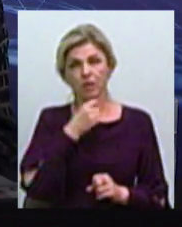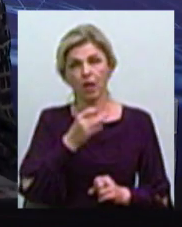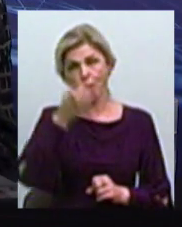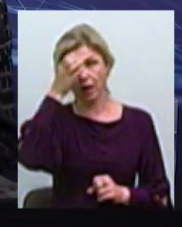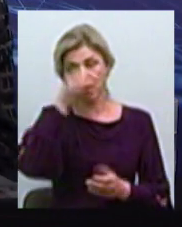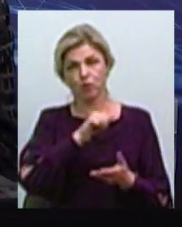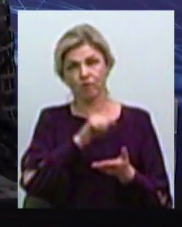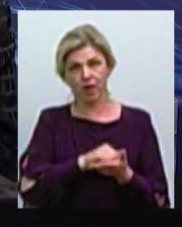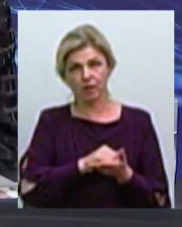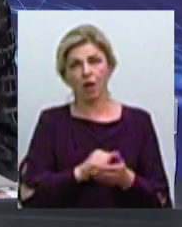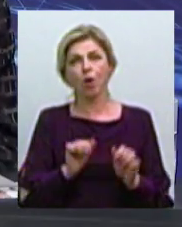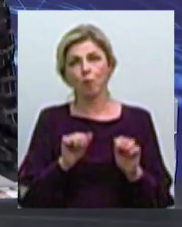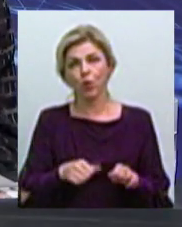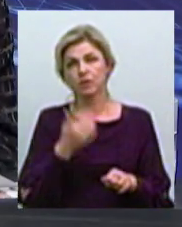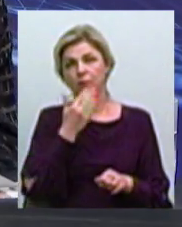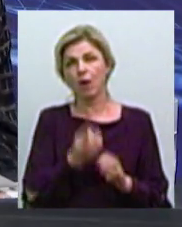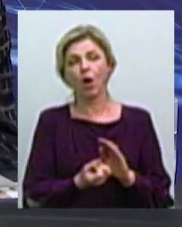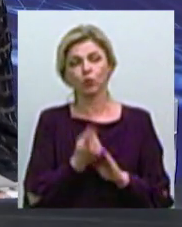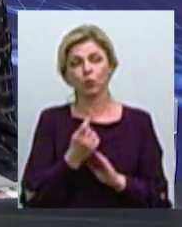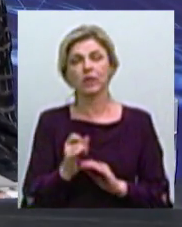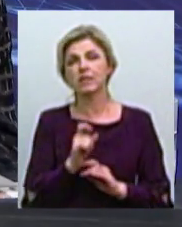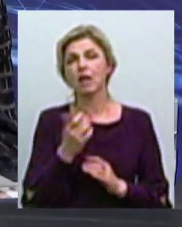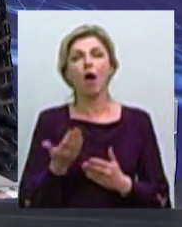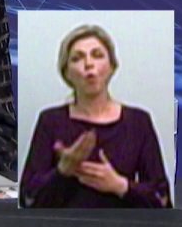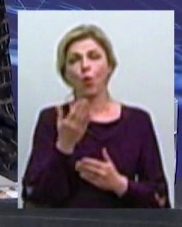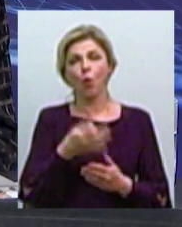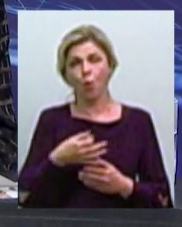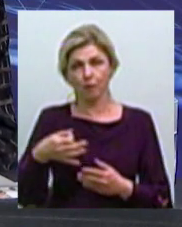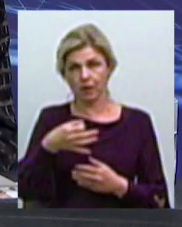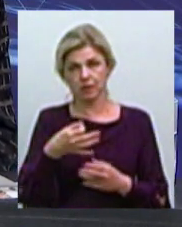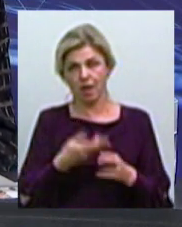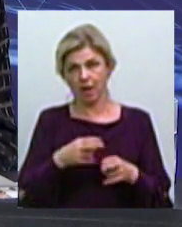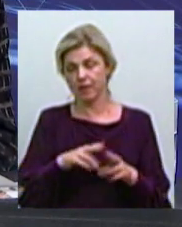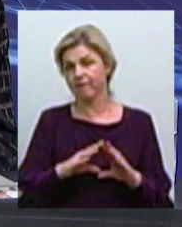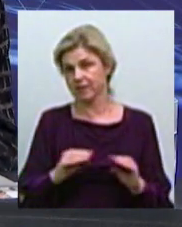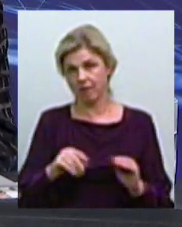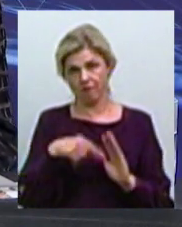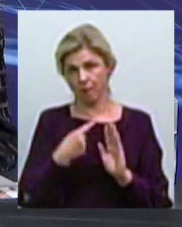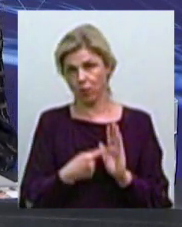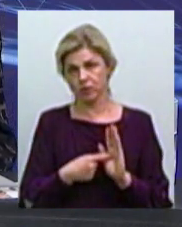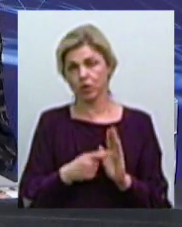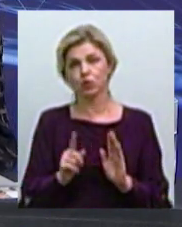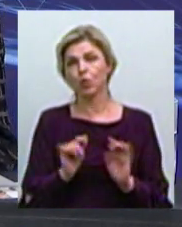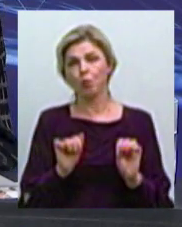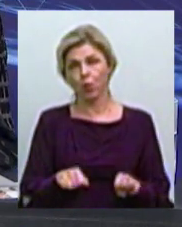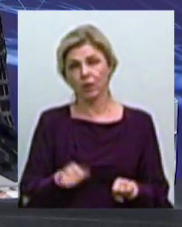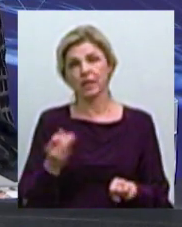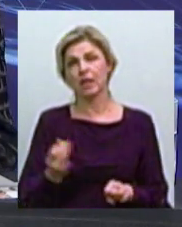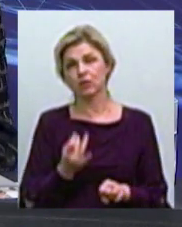еще спросить, откуда, из какой вы области. Это все вопросы, которые, в общем-то, могут